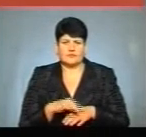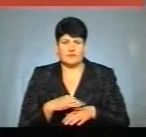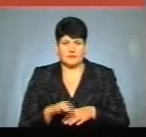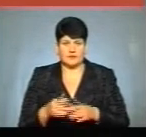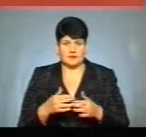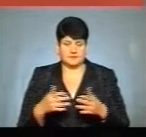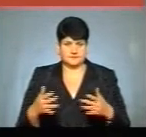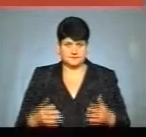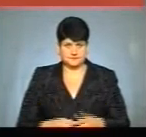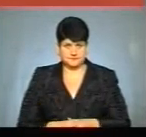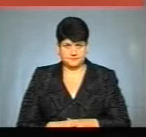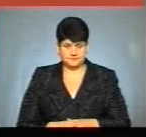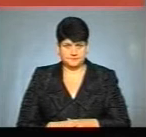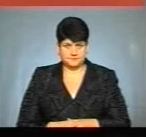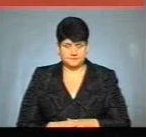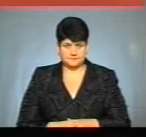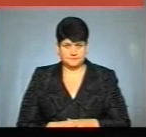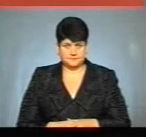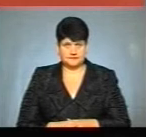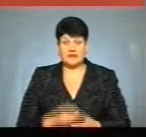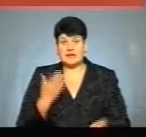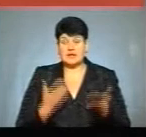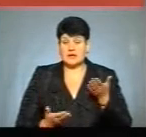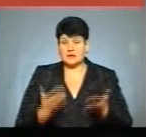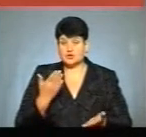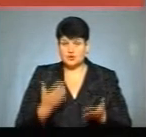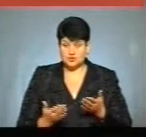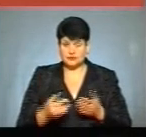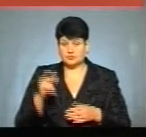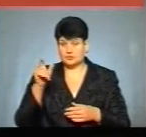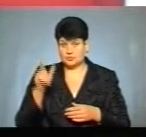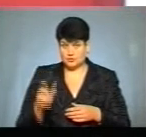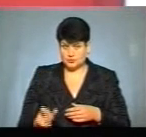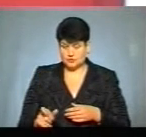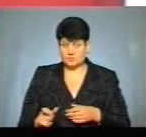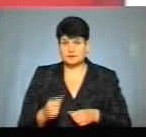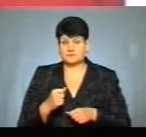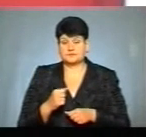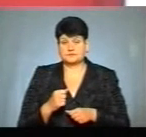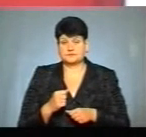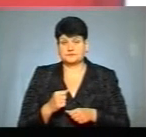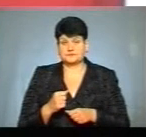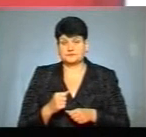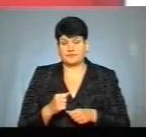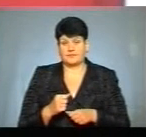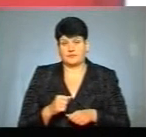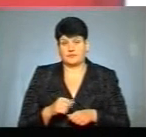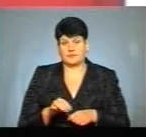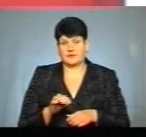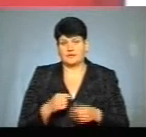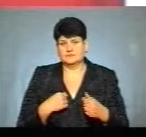насильство різного характеру? Пане Дмитро. Якщо ж відносно особи вчиняється, особа потерпіла, говоримо